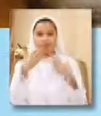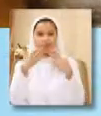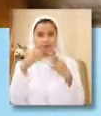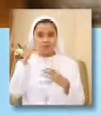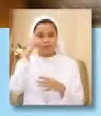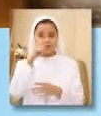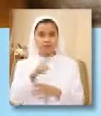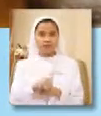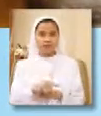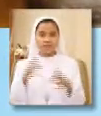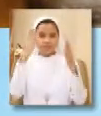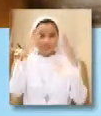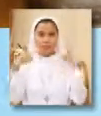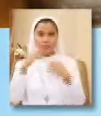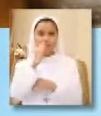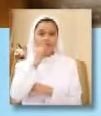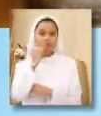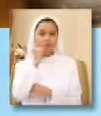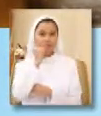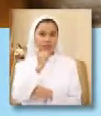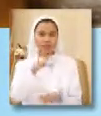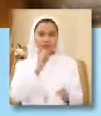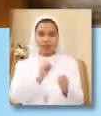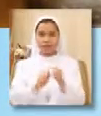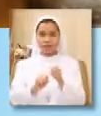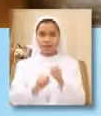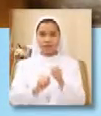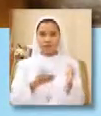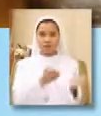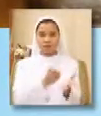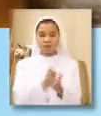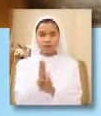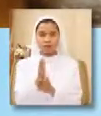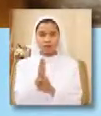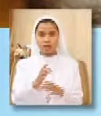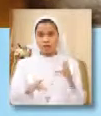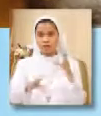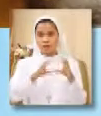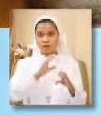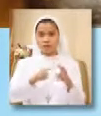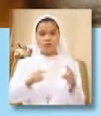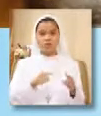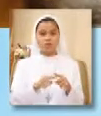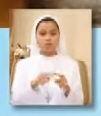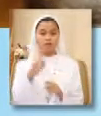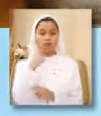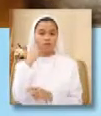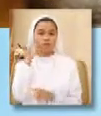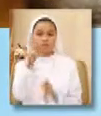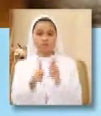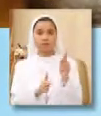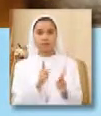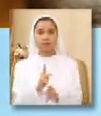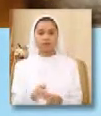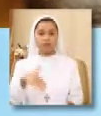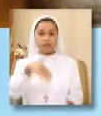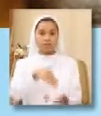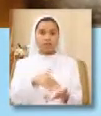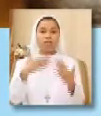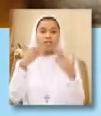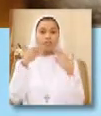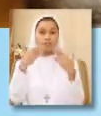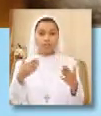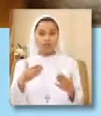tayo sa ating mga kapatid na ito. So muli po, maraming salamat. Huwag niyo kalilimutan na yung bispo ay